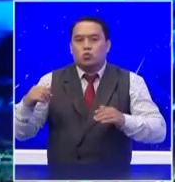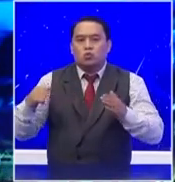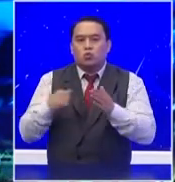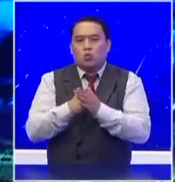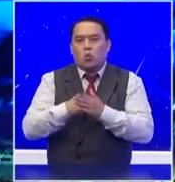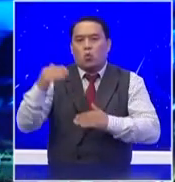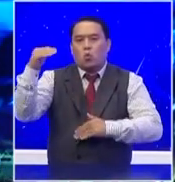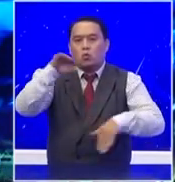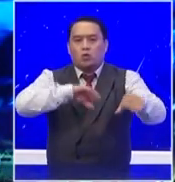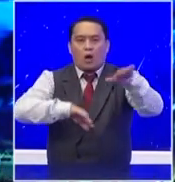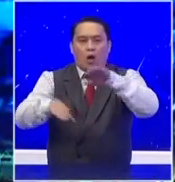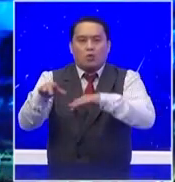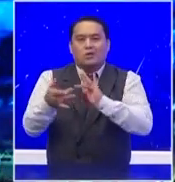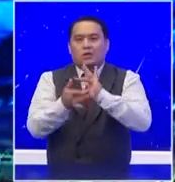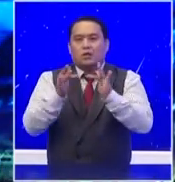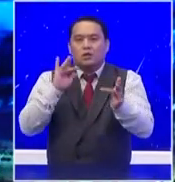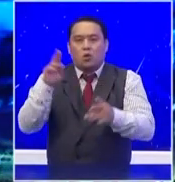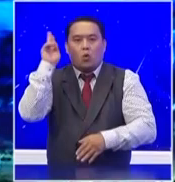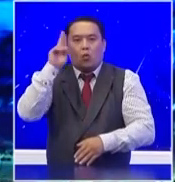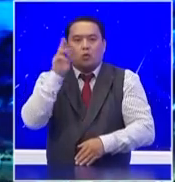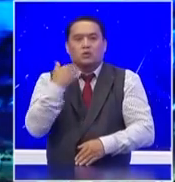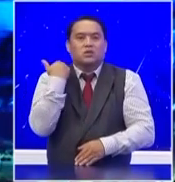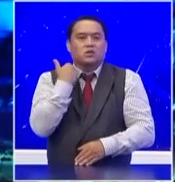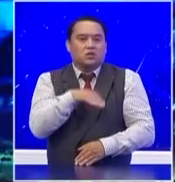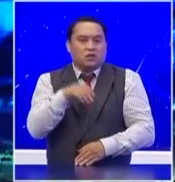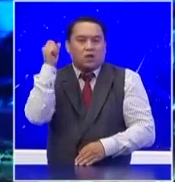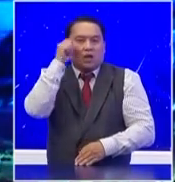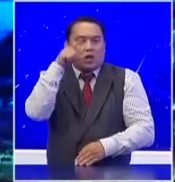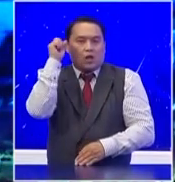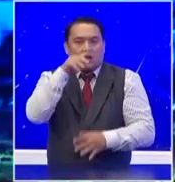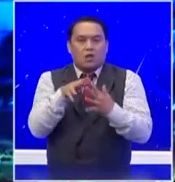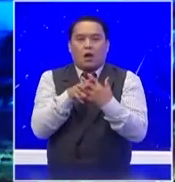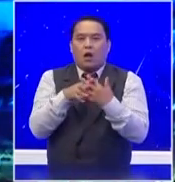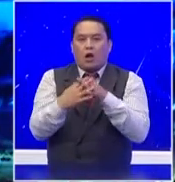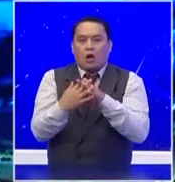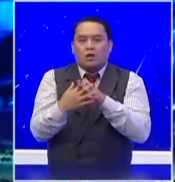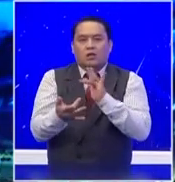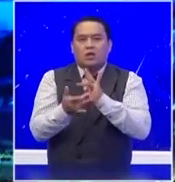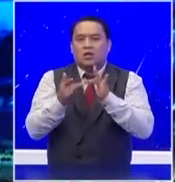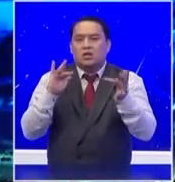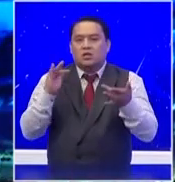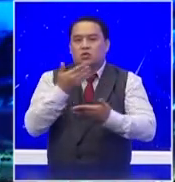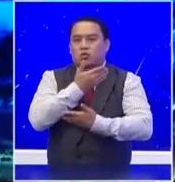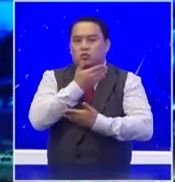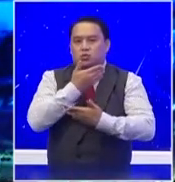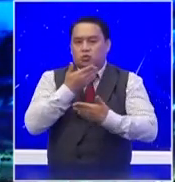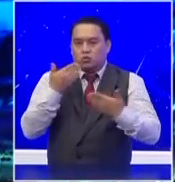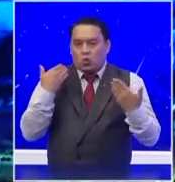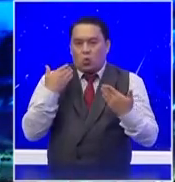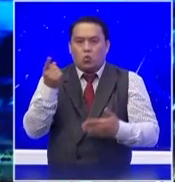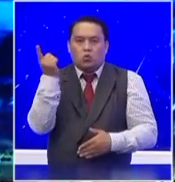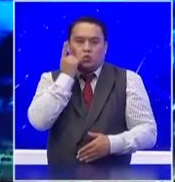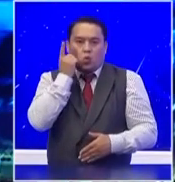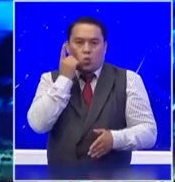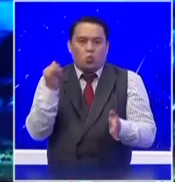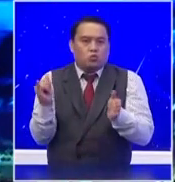отырып, интернет қолып сабақ оқығысы келмейді. Өткені Ескелді аудандағы бұл елді мекенде интернет желісі бұлай тұрсын, ұялы